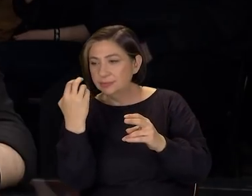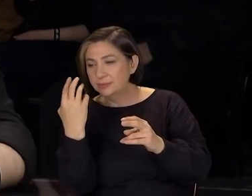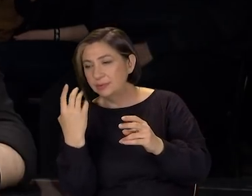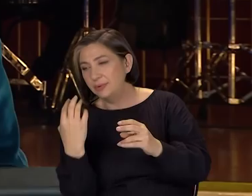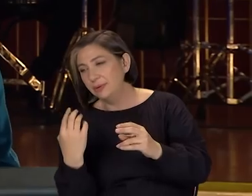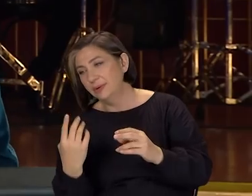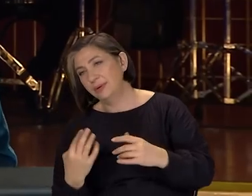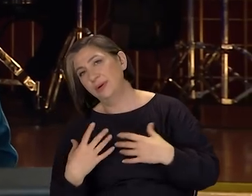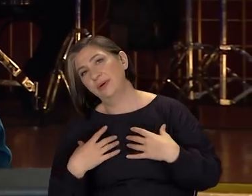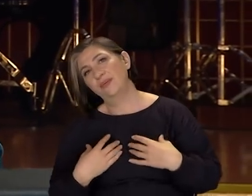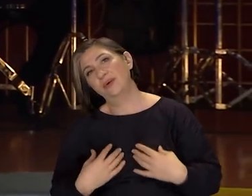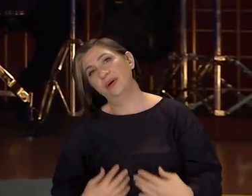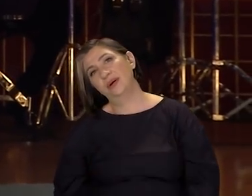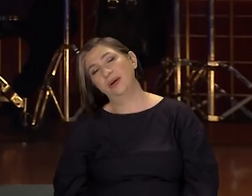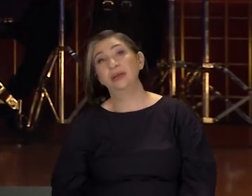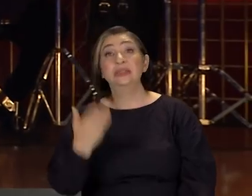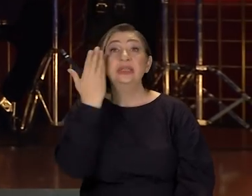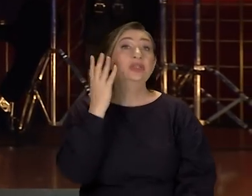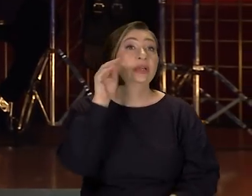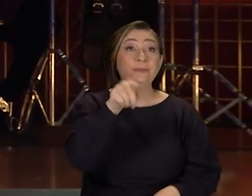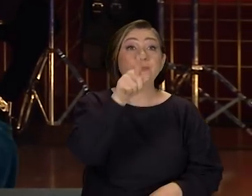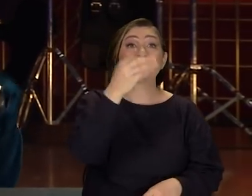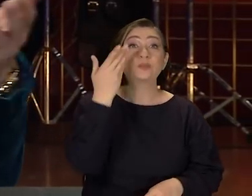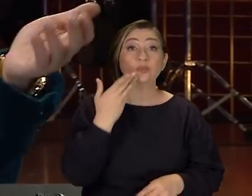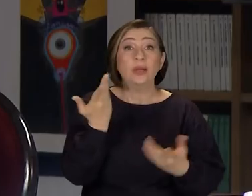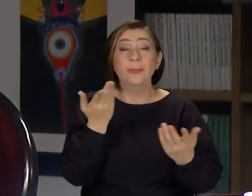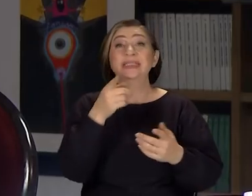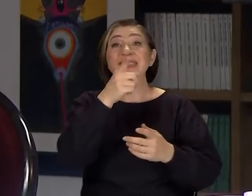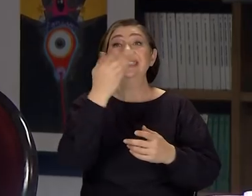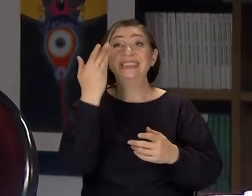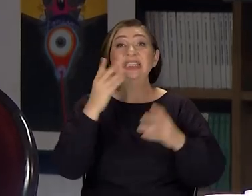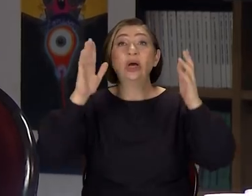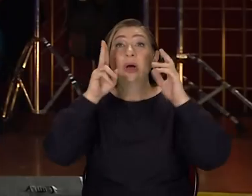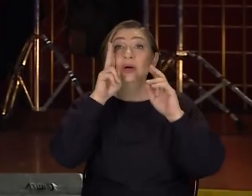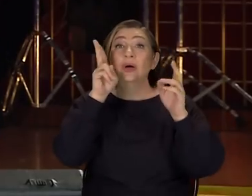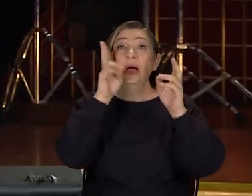inecek. Kesinlikle katılıyorum. Seyircin aynen. Gelebilir. Seyircin seni seyrediyor ama seyircin zaten son